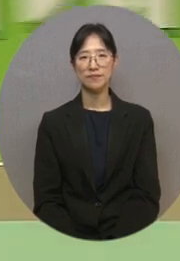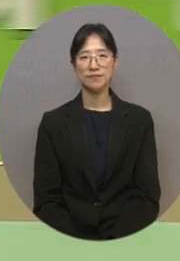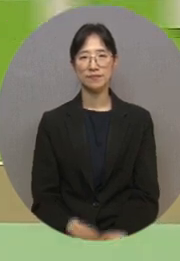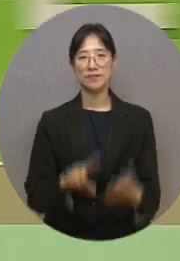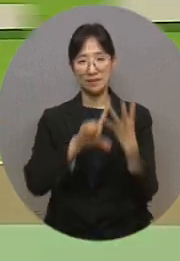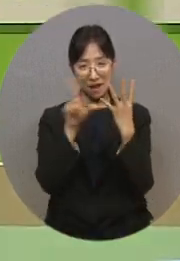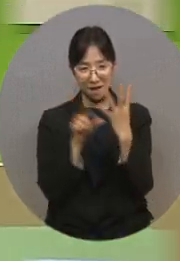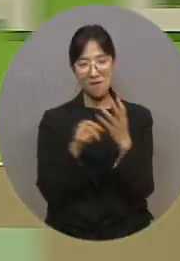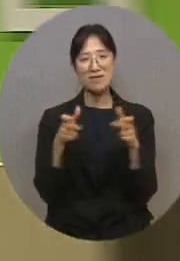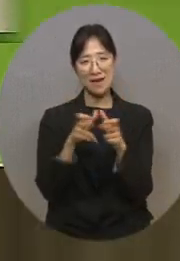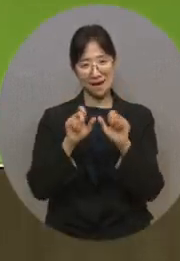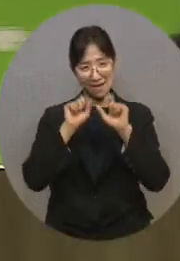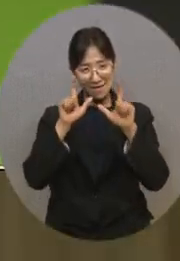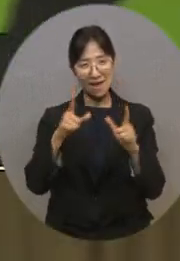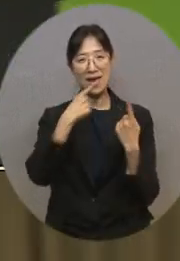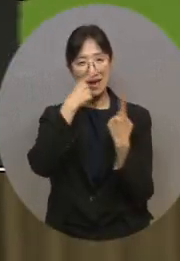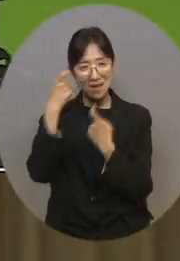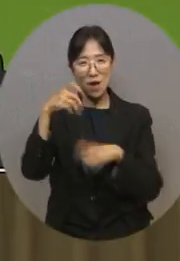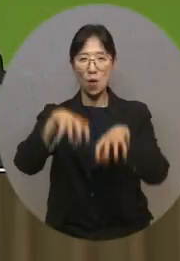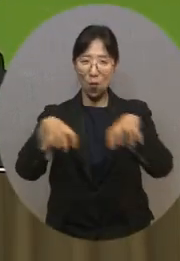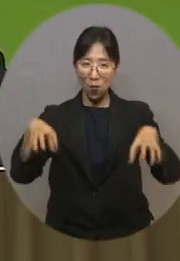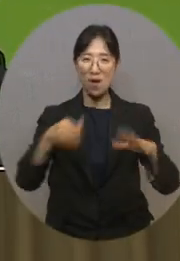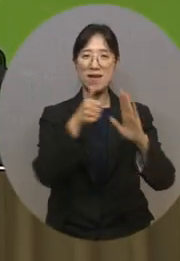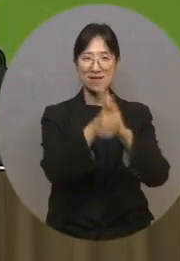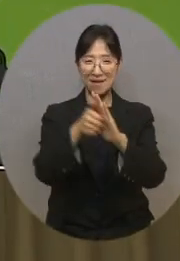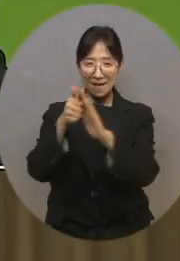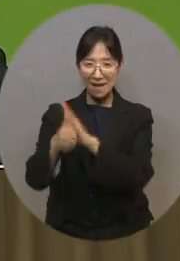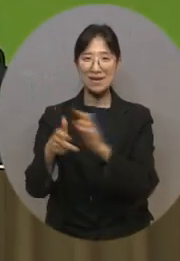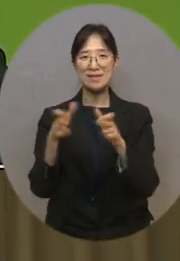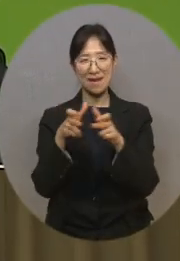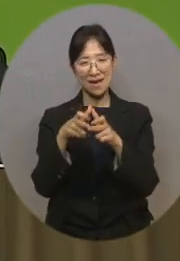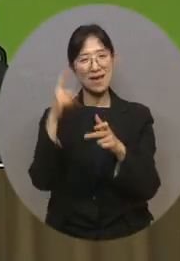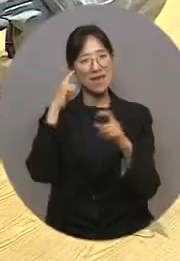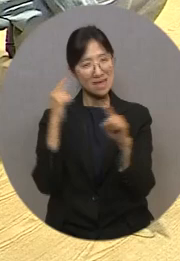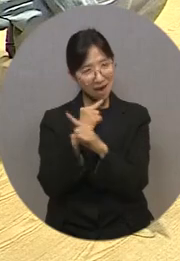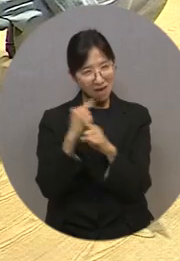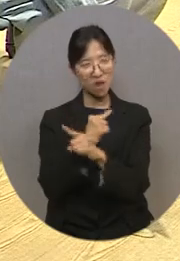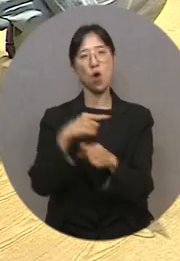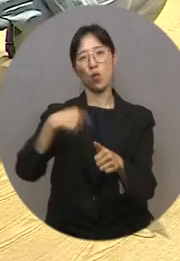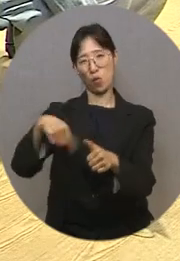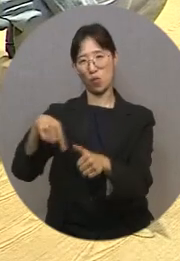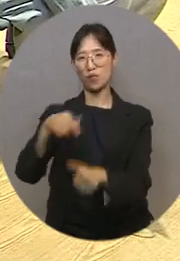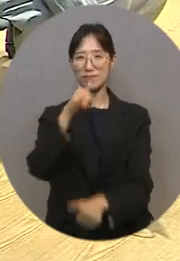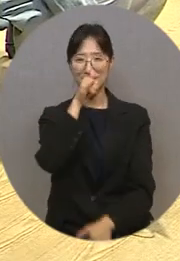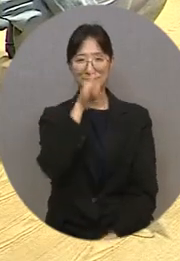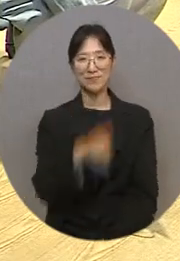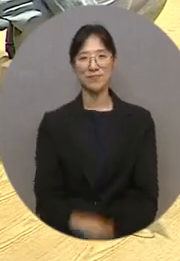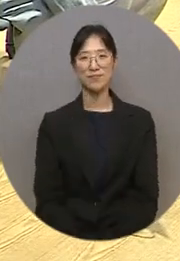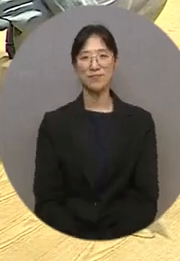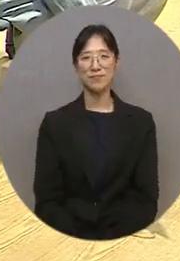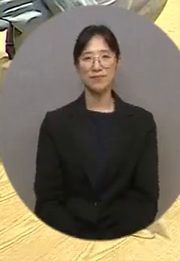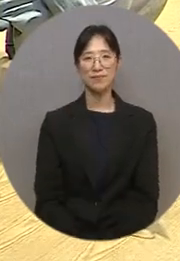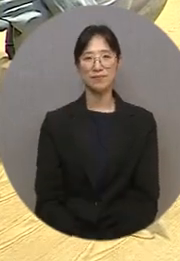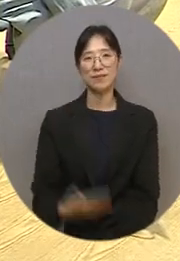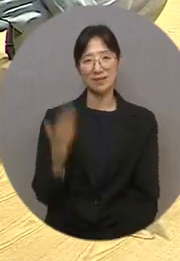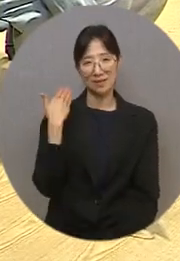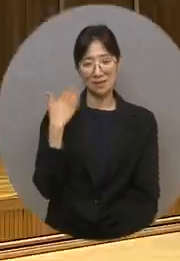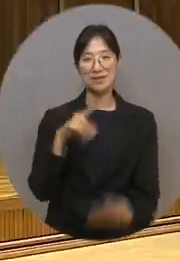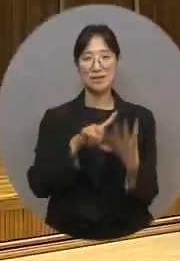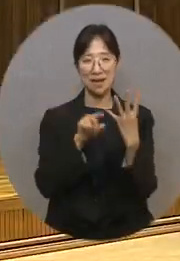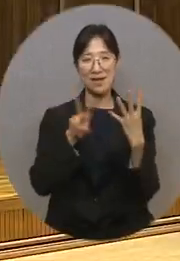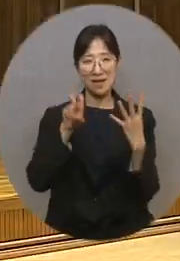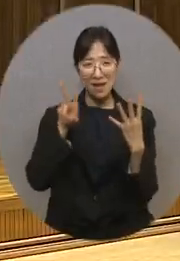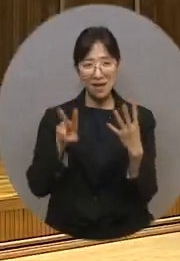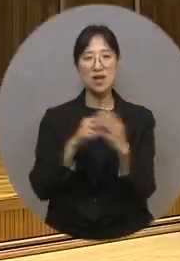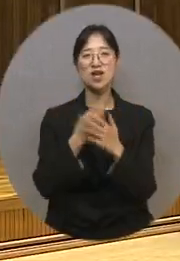4월 장애인의 날을 기념해 곳곳에서 찾아가는 장애 인식 개선 교육이 이루어지고 있습니다. 지난 22일